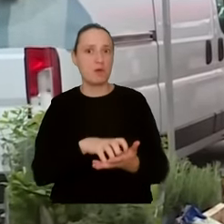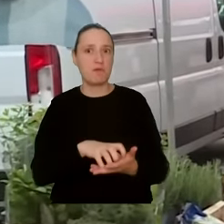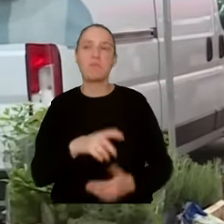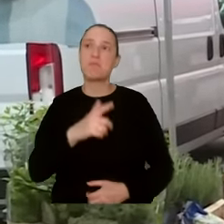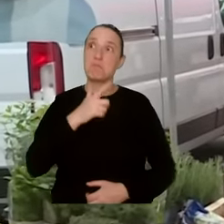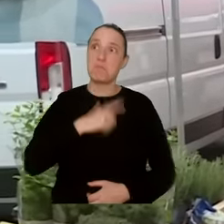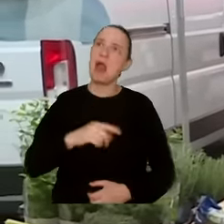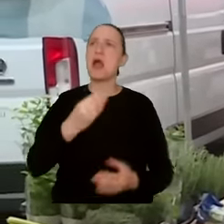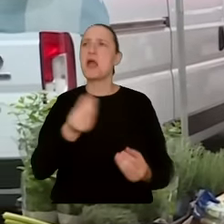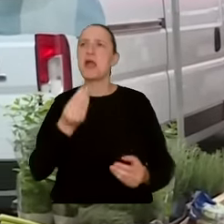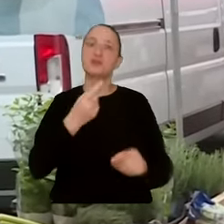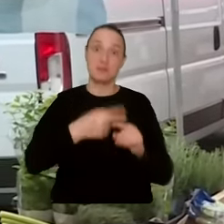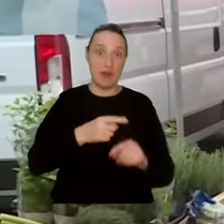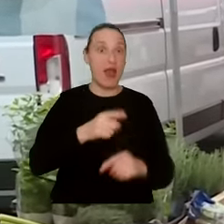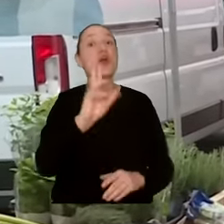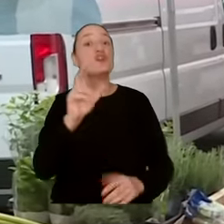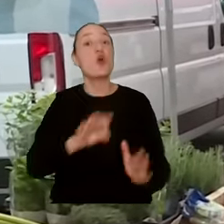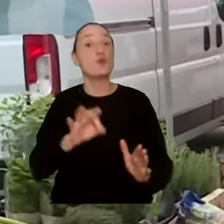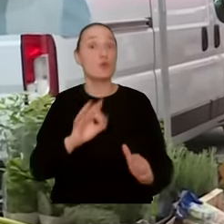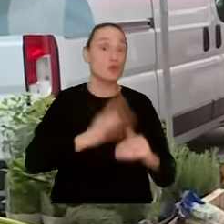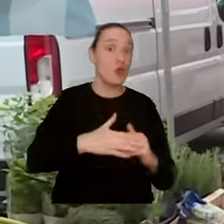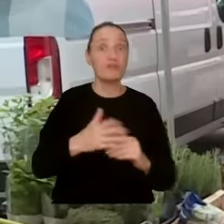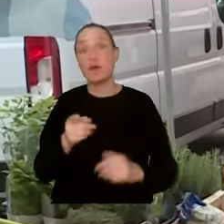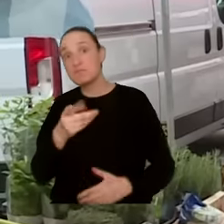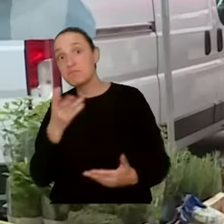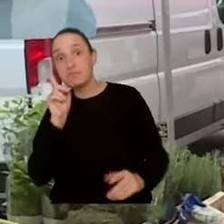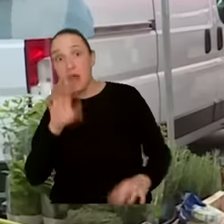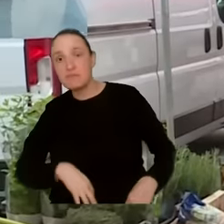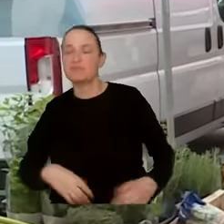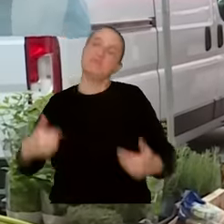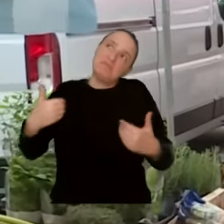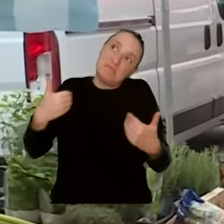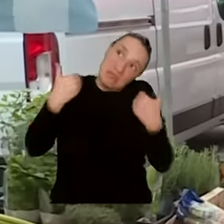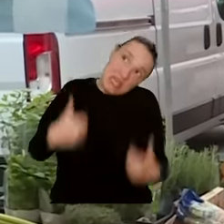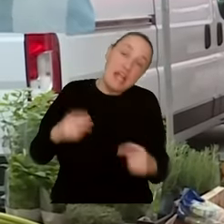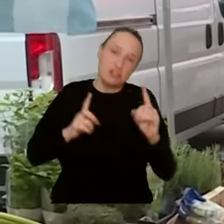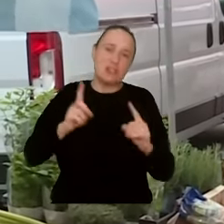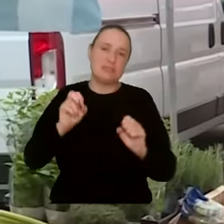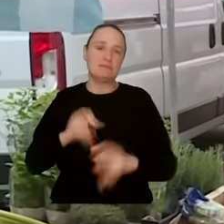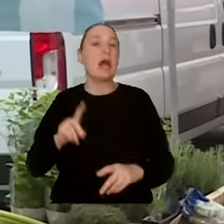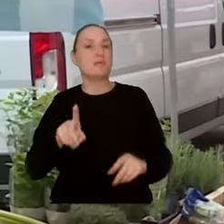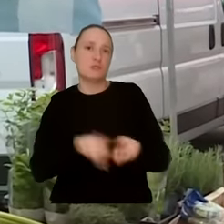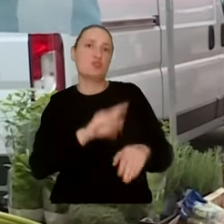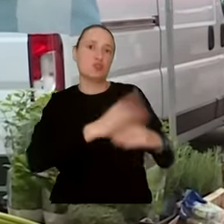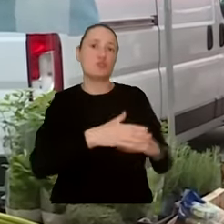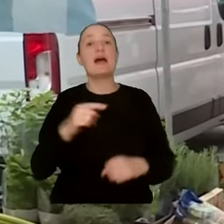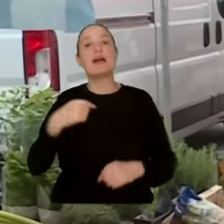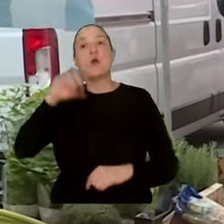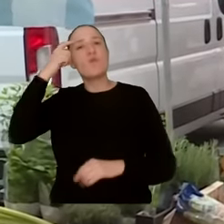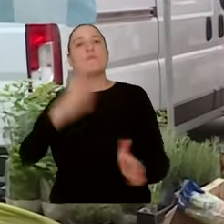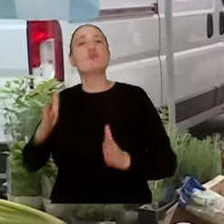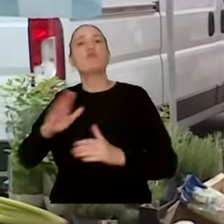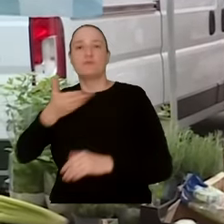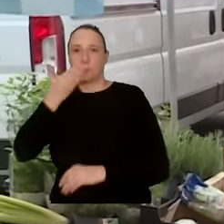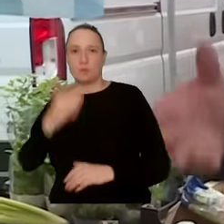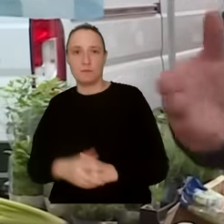Co jeszcze z tych marcheweczek? To pan gotuje, żona? No i ja i żona, no to tak różnie. Ja się głównie specjalizuję w wywarach. I z marcheweczki